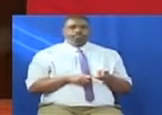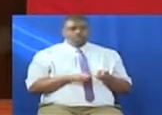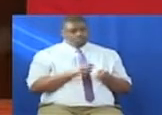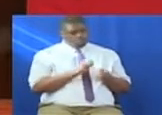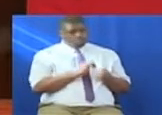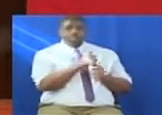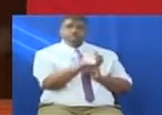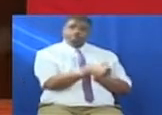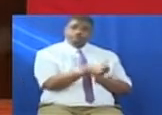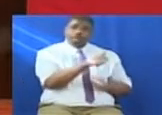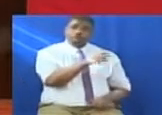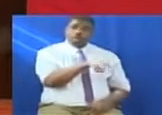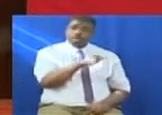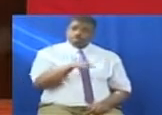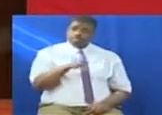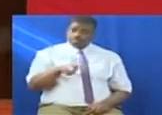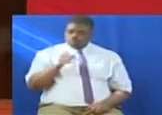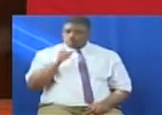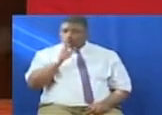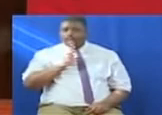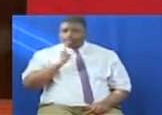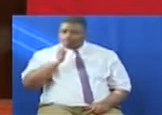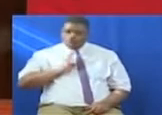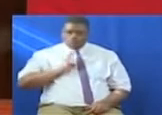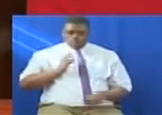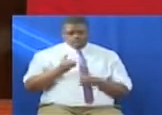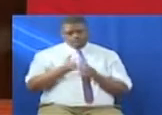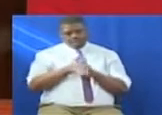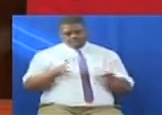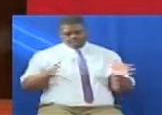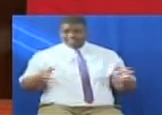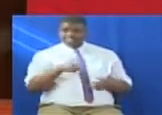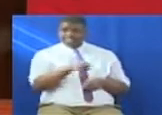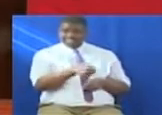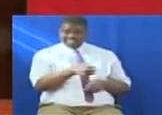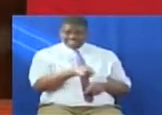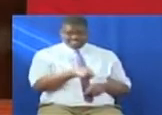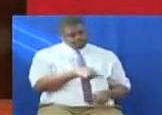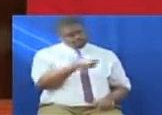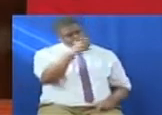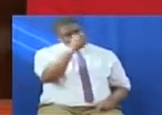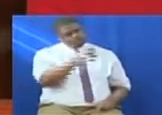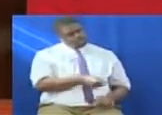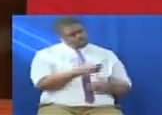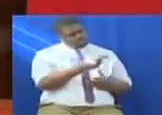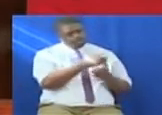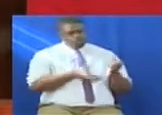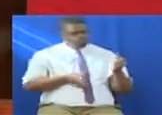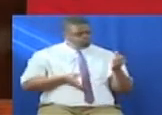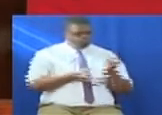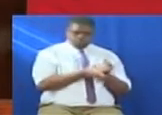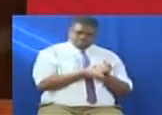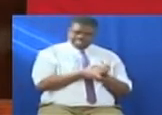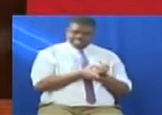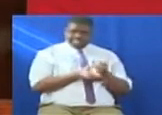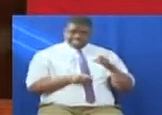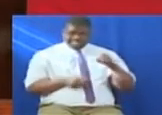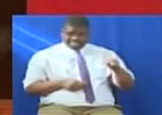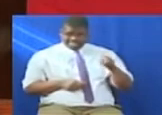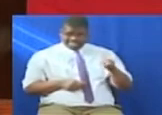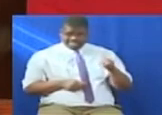niaba ya wananchi wa Urambo, nachukua nafasi hii kumpongeza sana Rais wetu wa Jamhuri ya Muungano wa